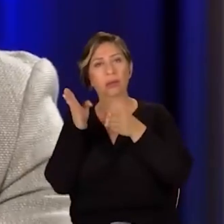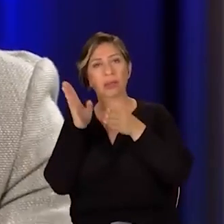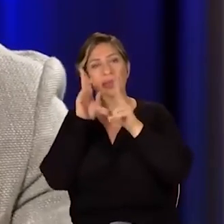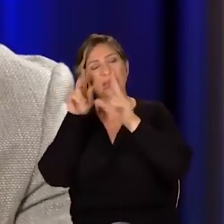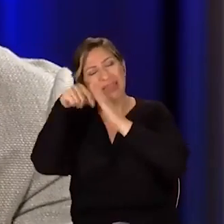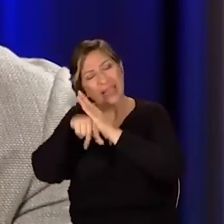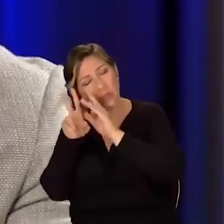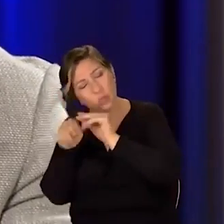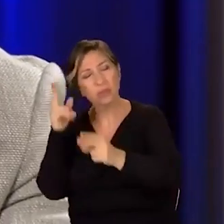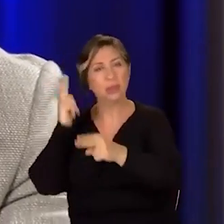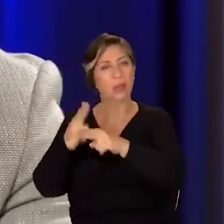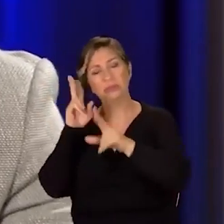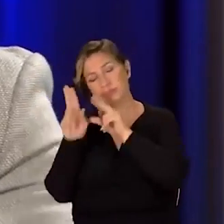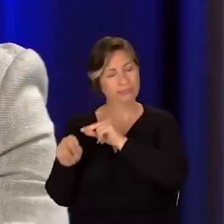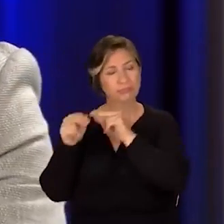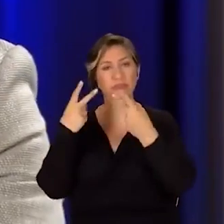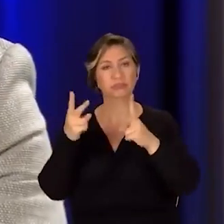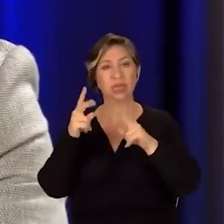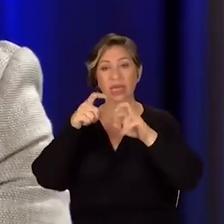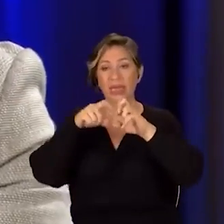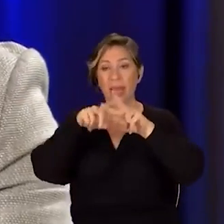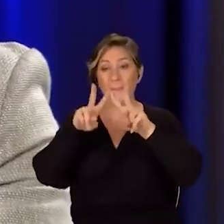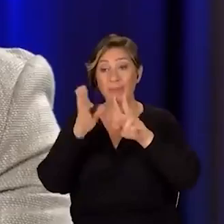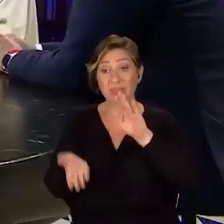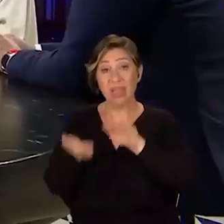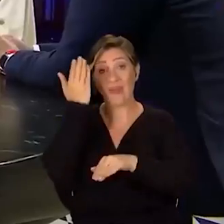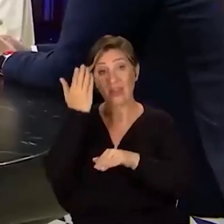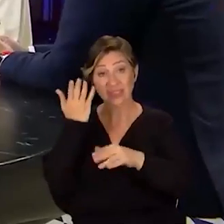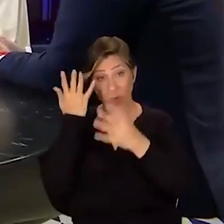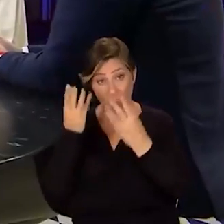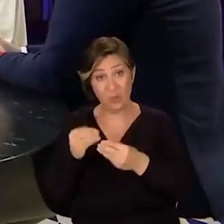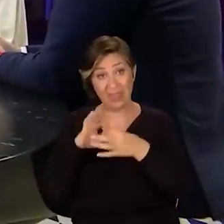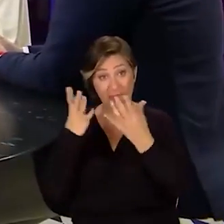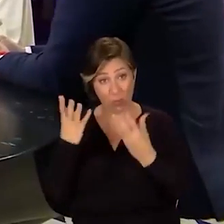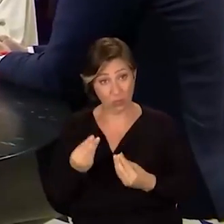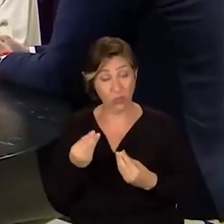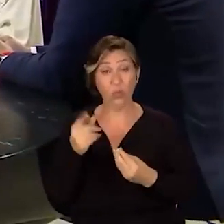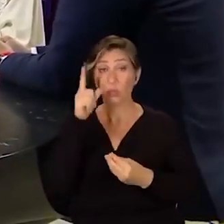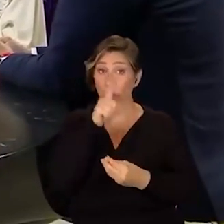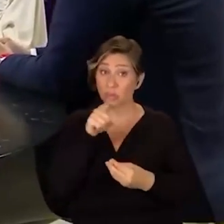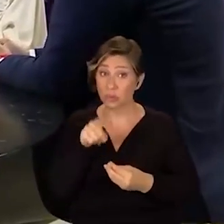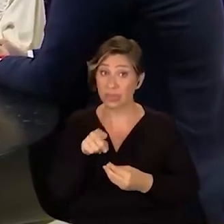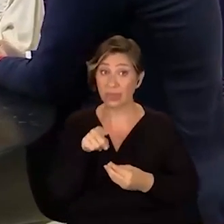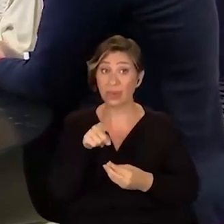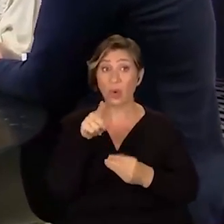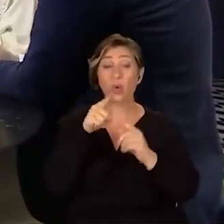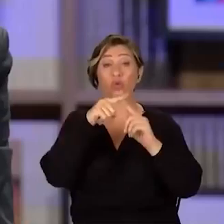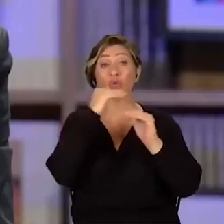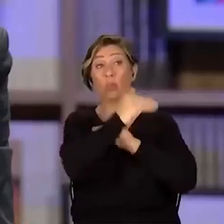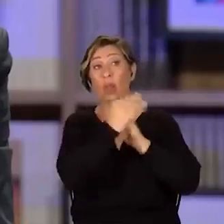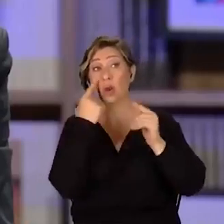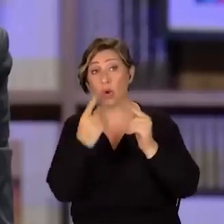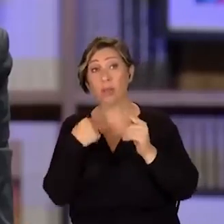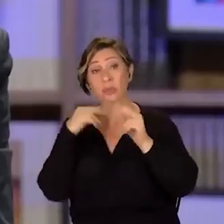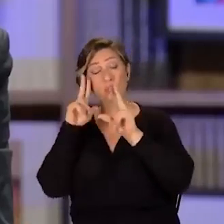derin uykuya daha hızlı girmeye başladı. REM uykusunu daha fazla patlamalara sebep oldu. Dolayısıyla da o topluluklara göre aslında